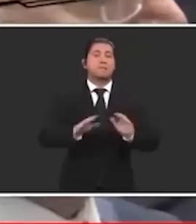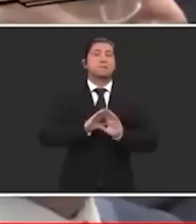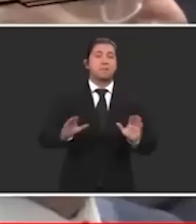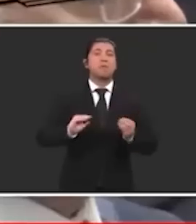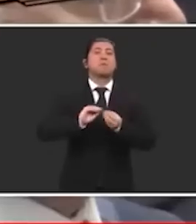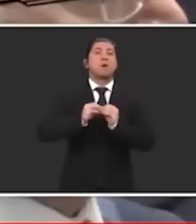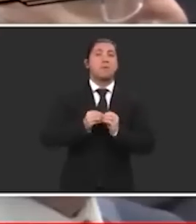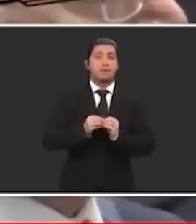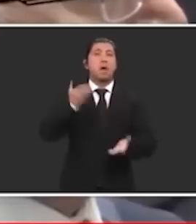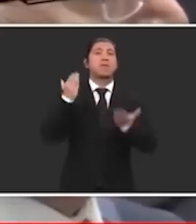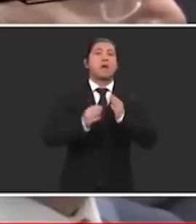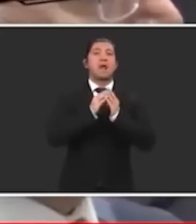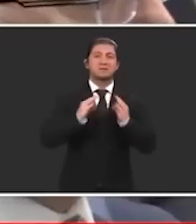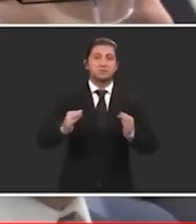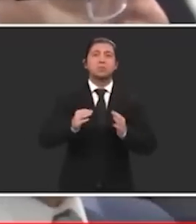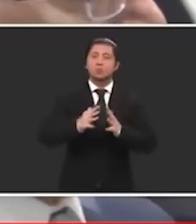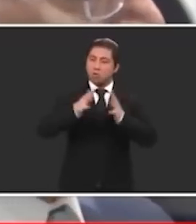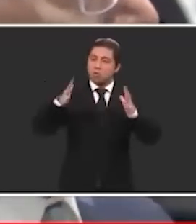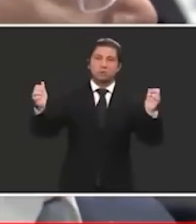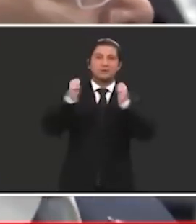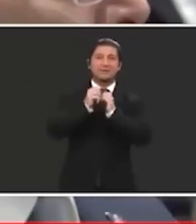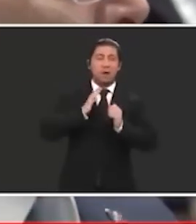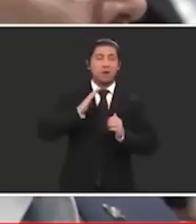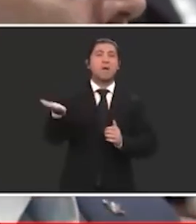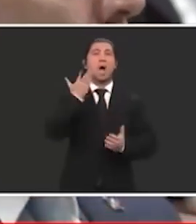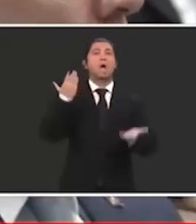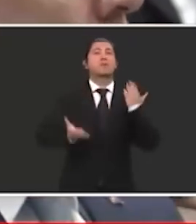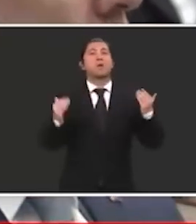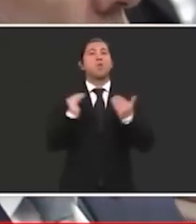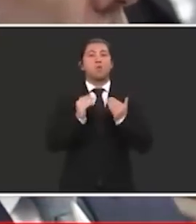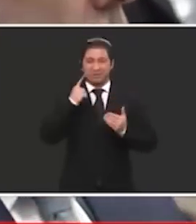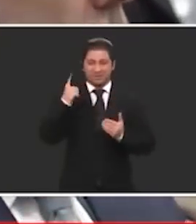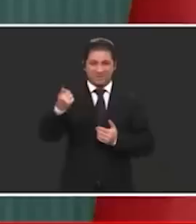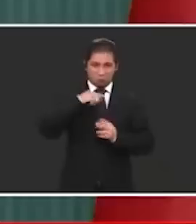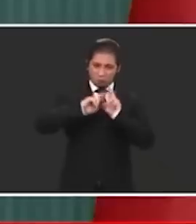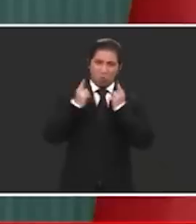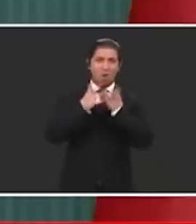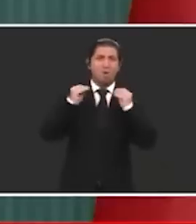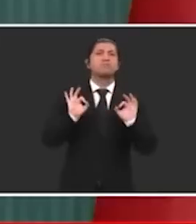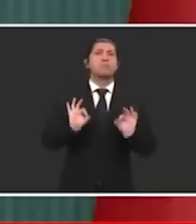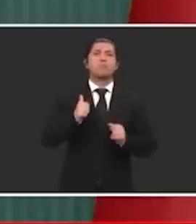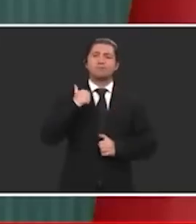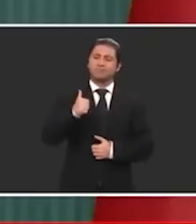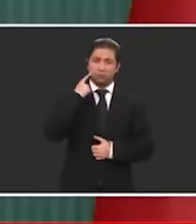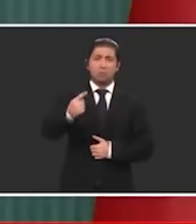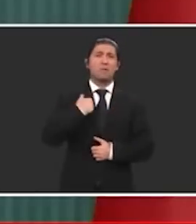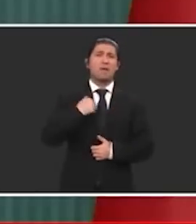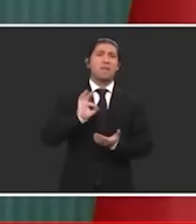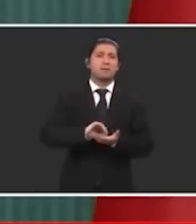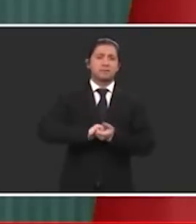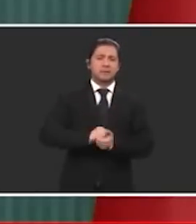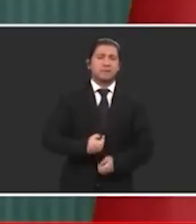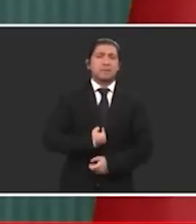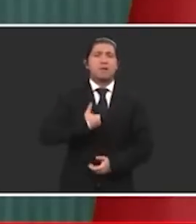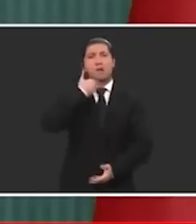ve adaletsizlikler büyüse de daha adil bir dünyanın mümkün olduğunu tüm samimiyetimizle dile